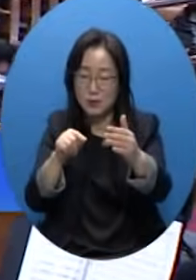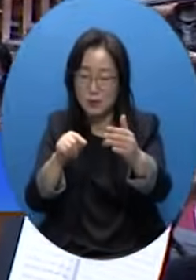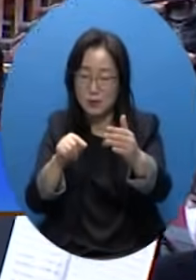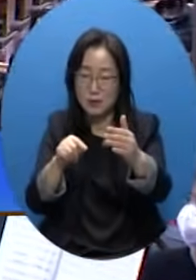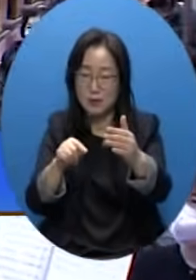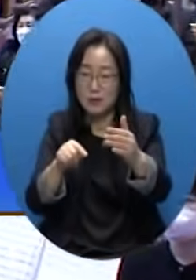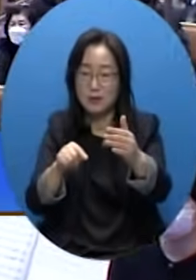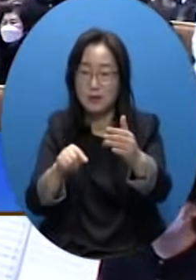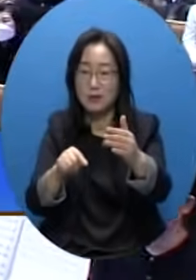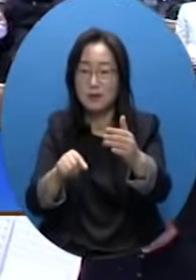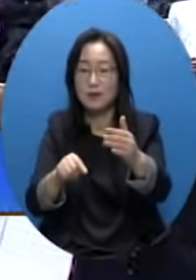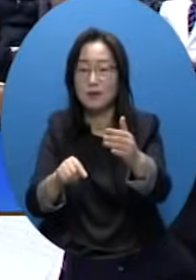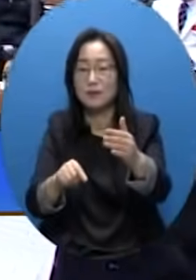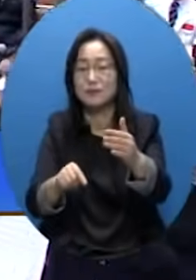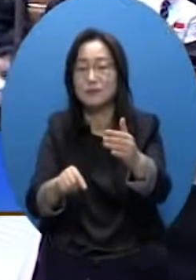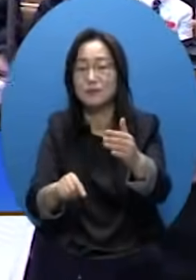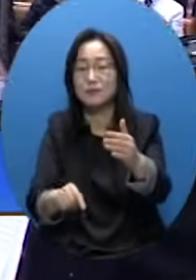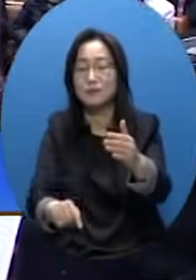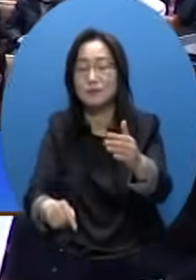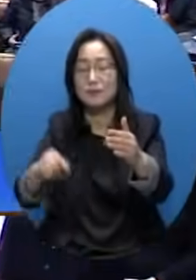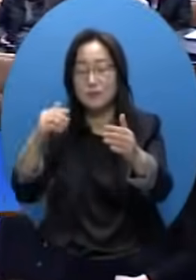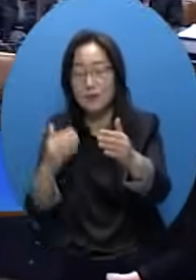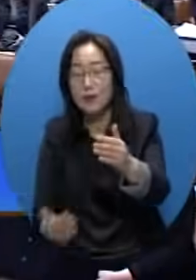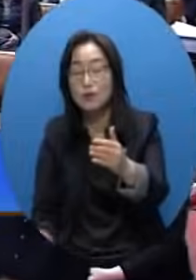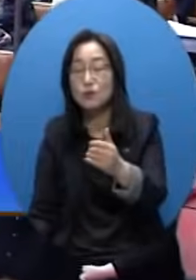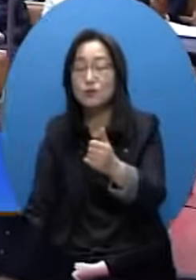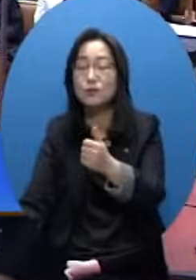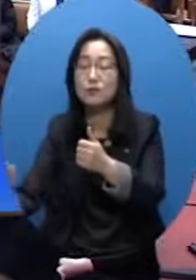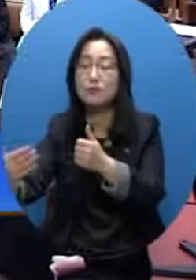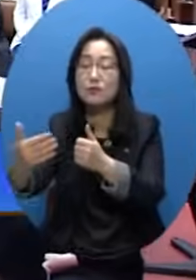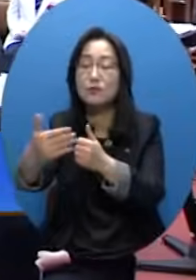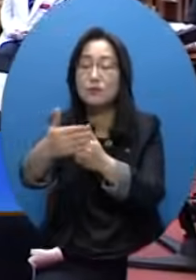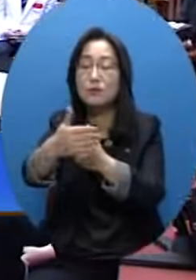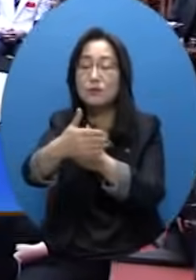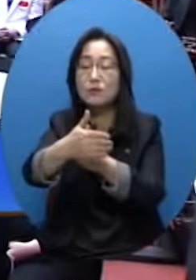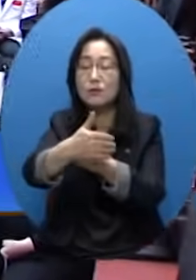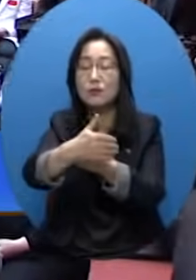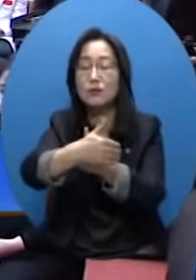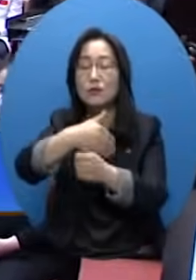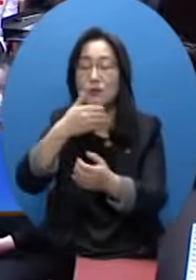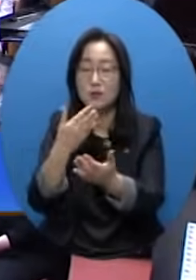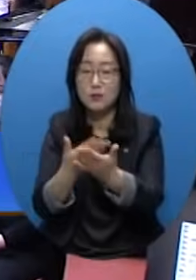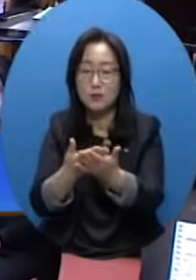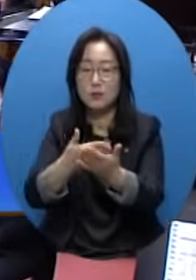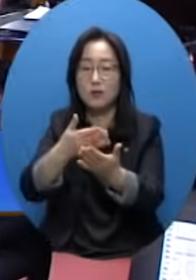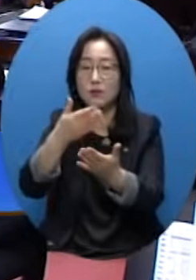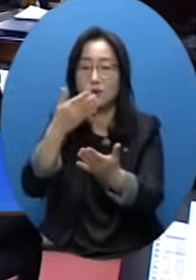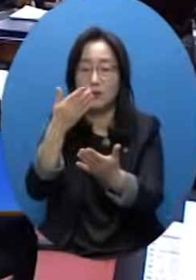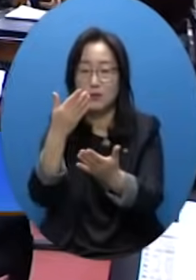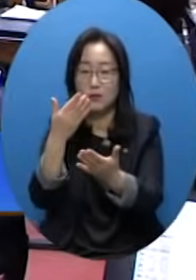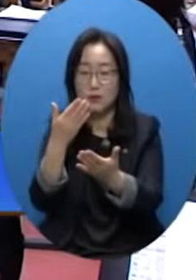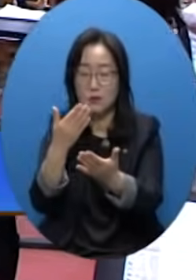pool 을 으 2분 무소